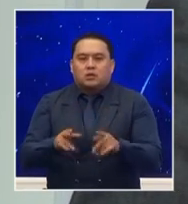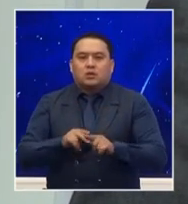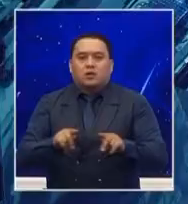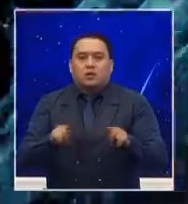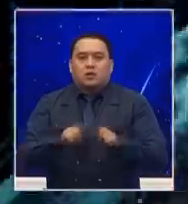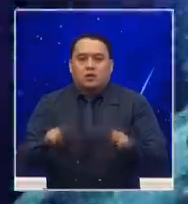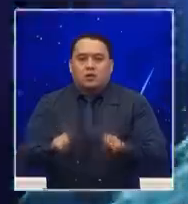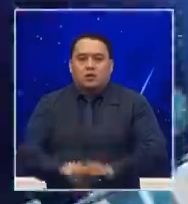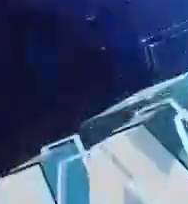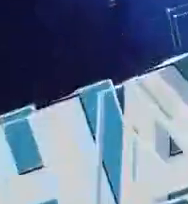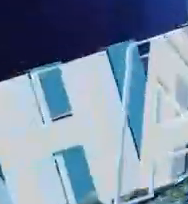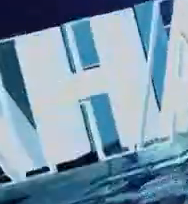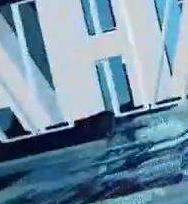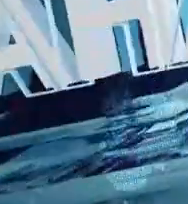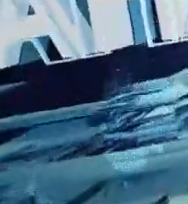бағытында.